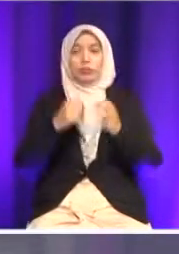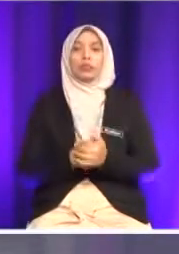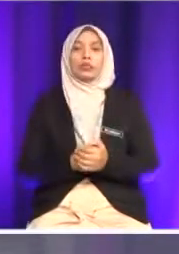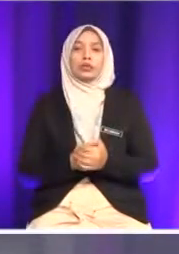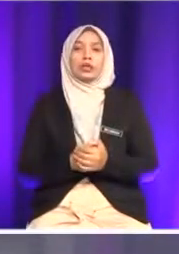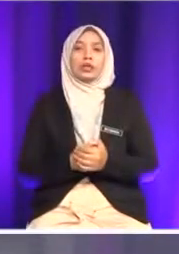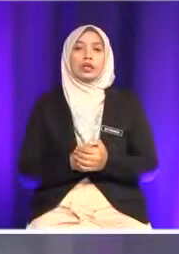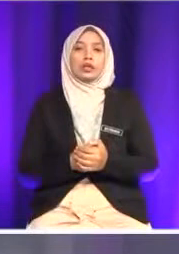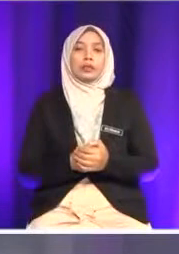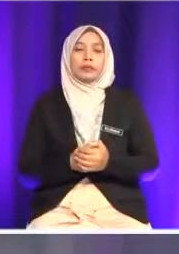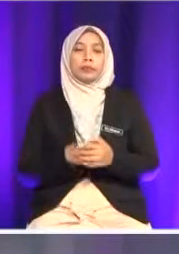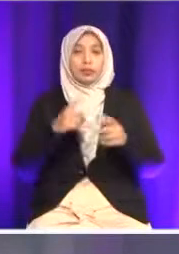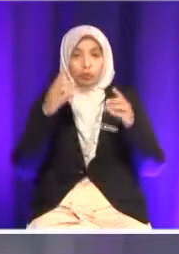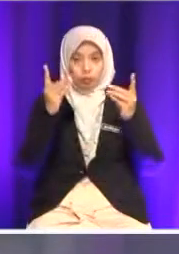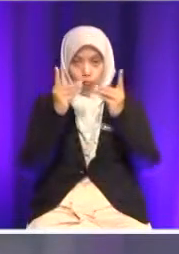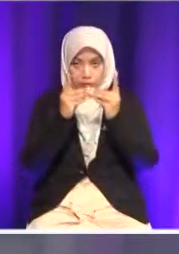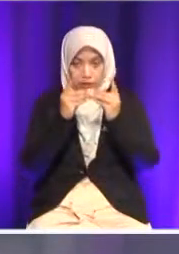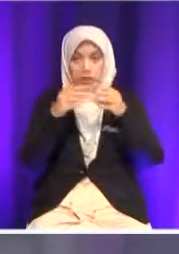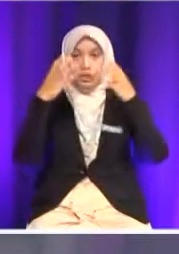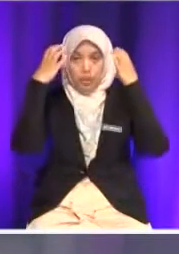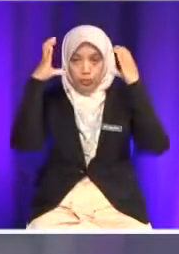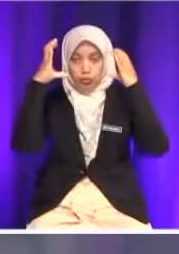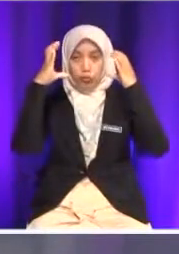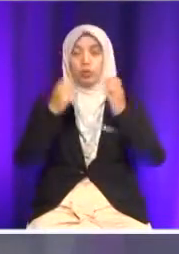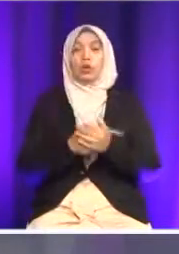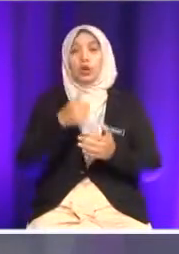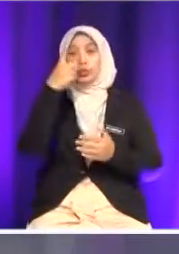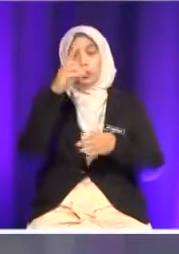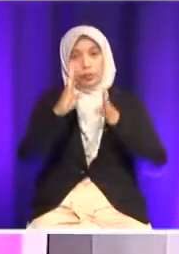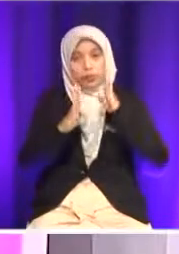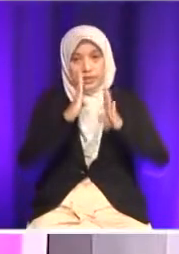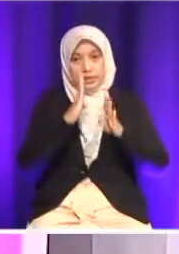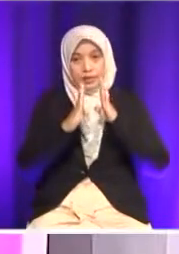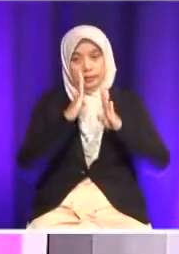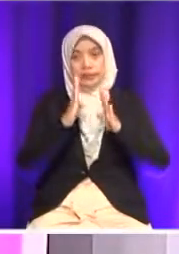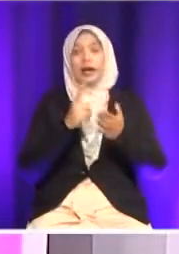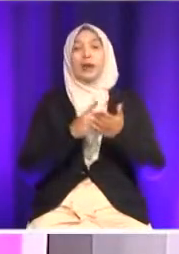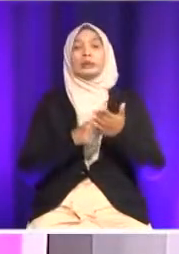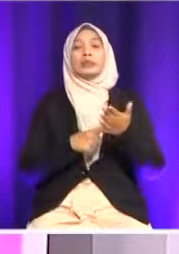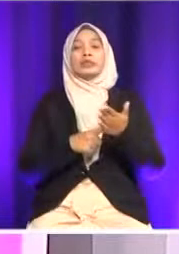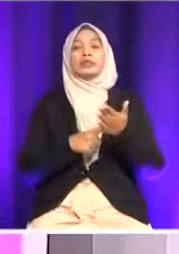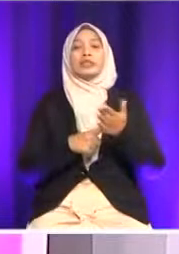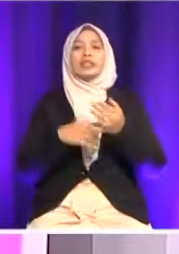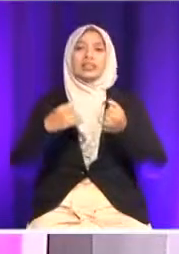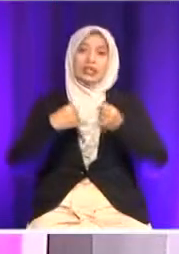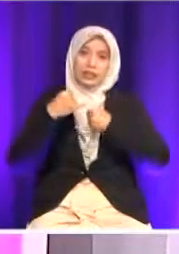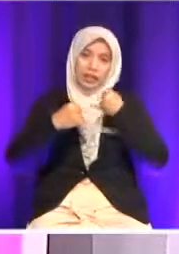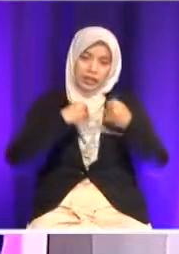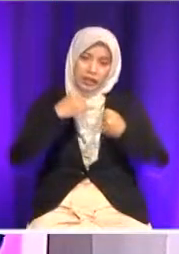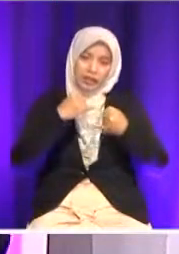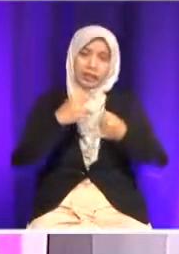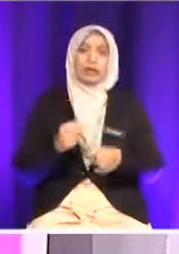bidang apa cabang mana Nah Bagaimana murid-murid enggak dapatkan Oke Jadi sebenarnya eee Billy bimbingan konseling adalah